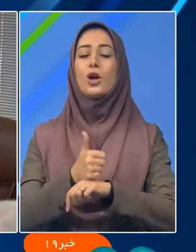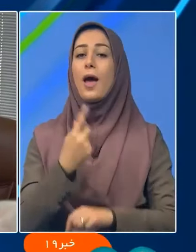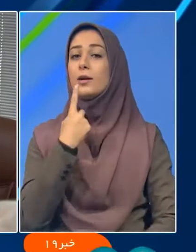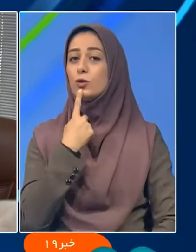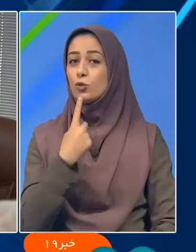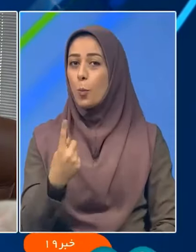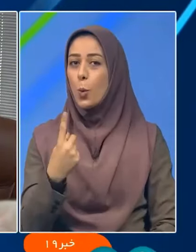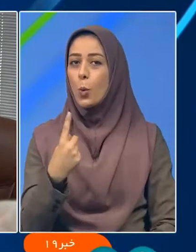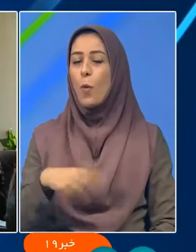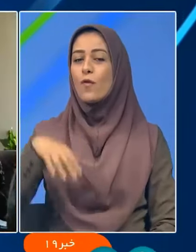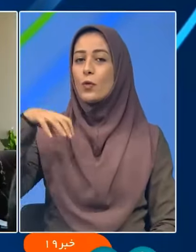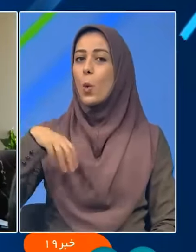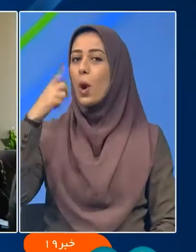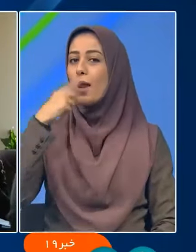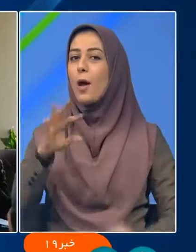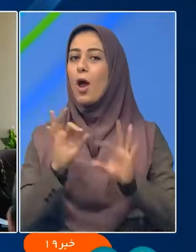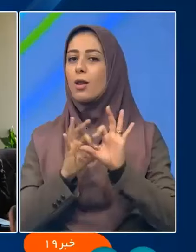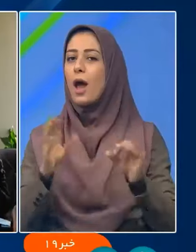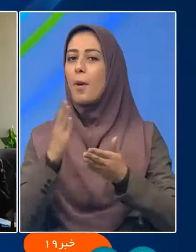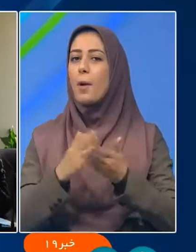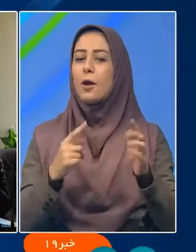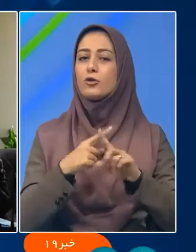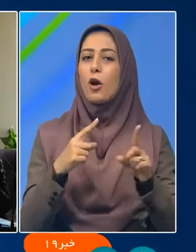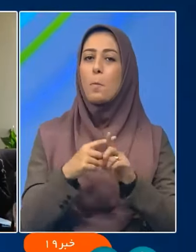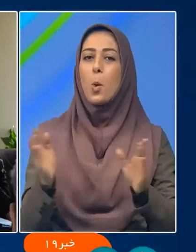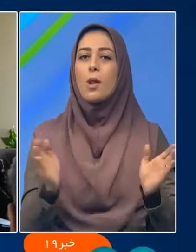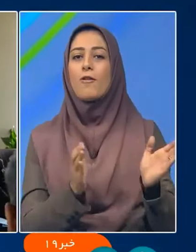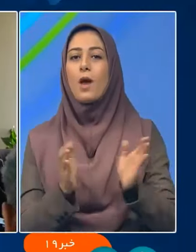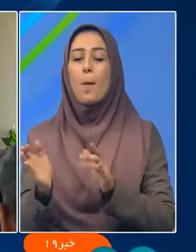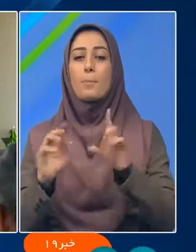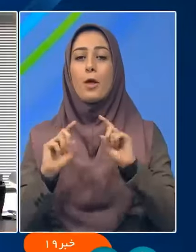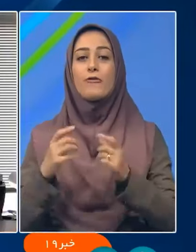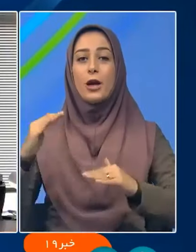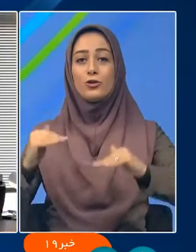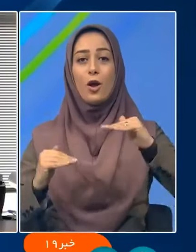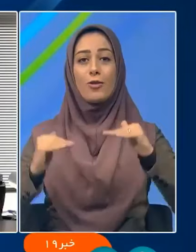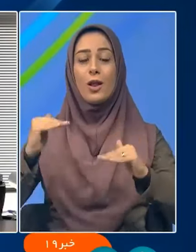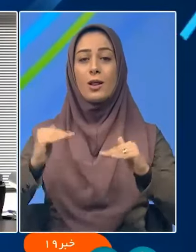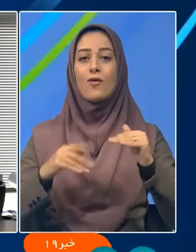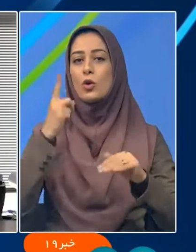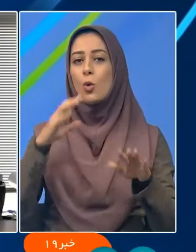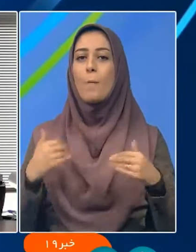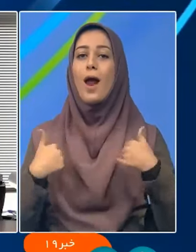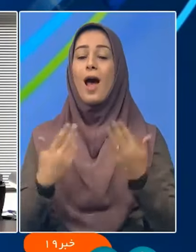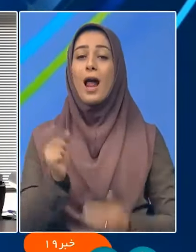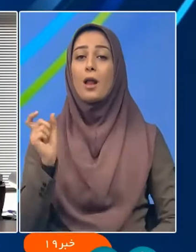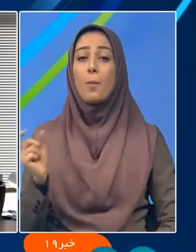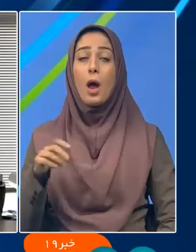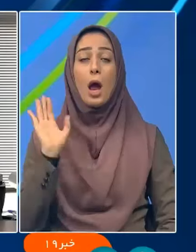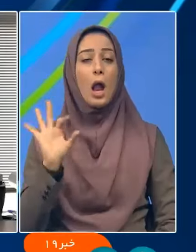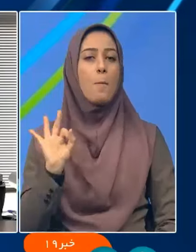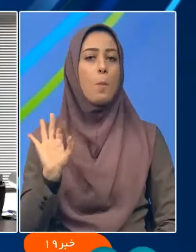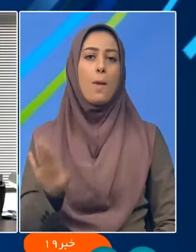همچنین توجه ویژه دولت به تکمیل شبکه های حمل و نقل و برقراری توازن در ارائه خدمات به مردم